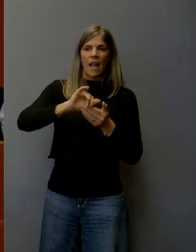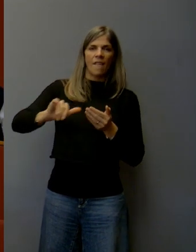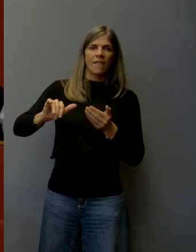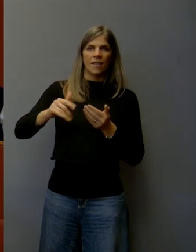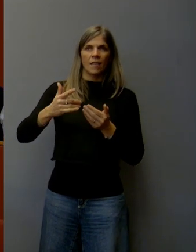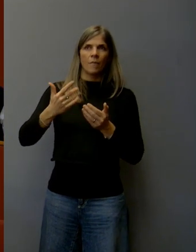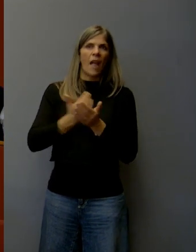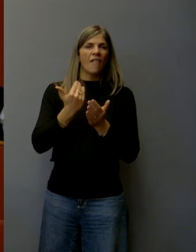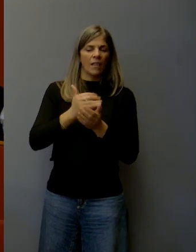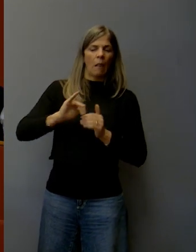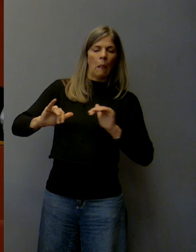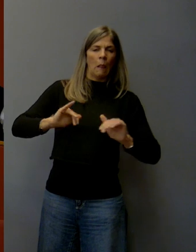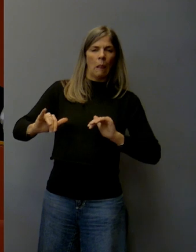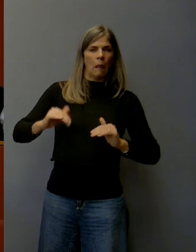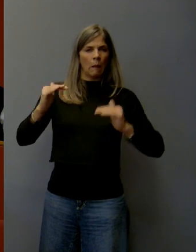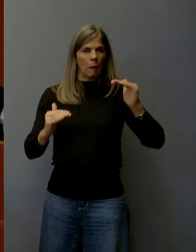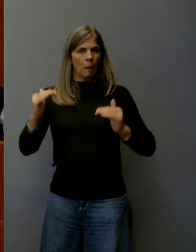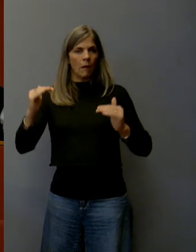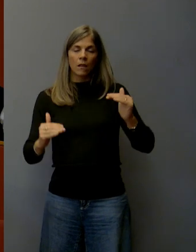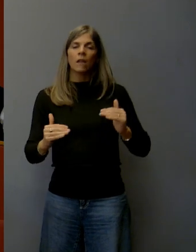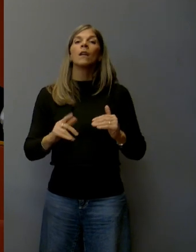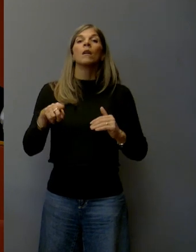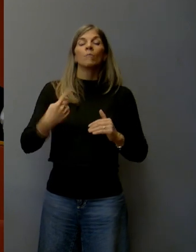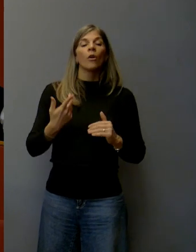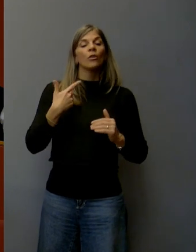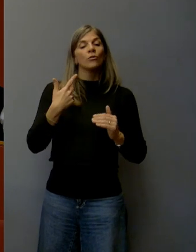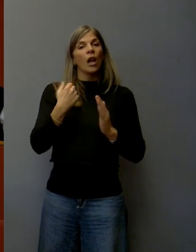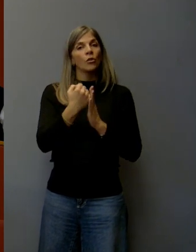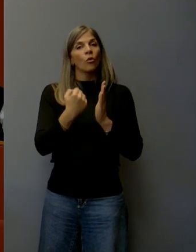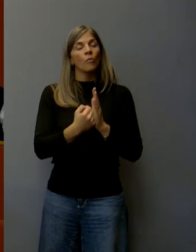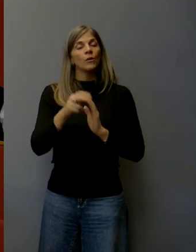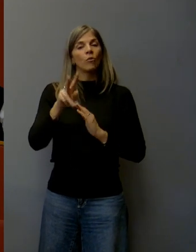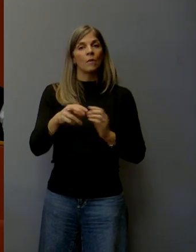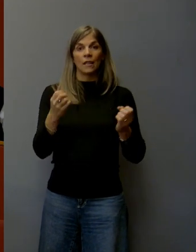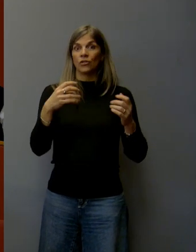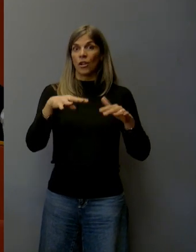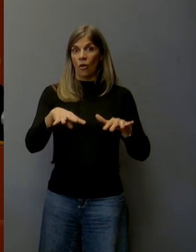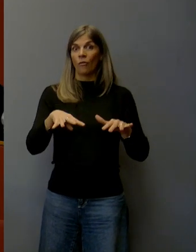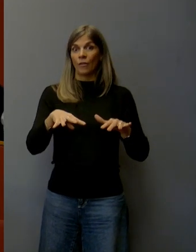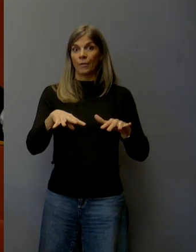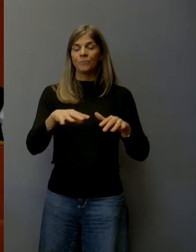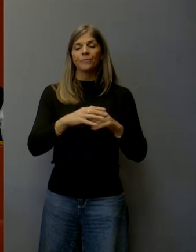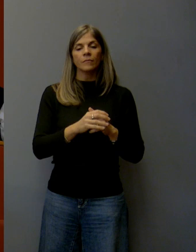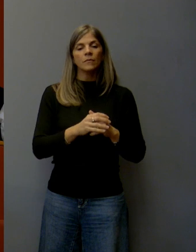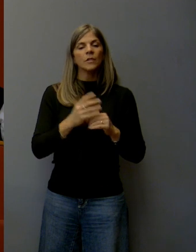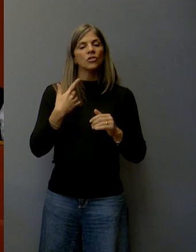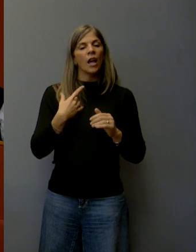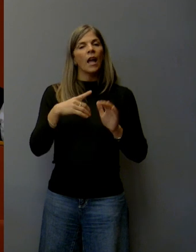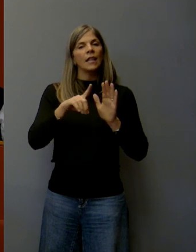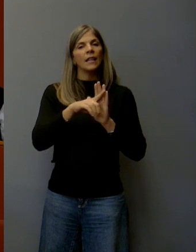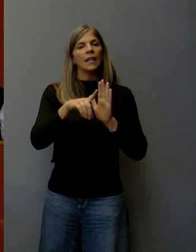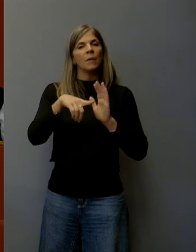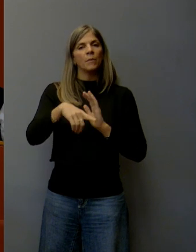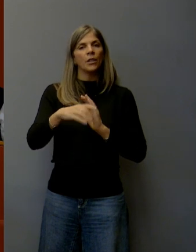quindi la stessa ragioneria di Stato con una circolare del 2019 ha messo in pratica un dpcm del